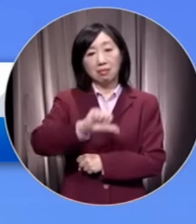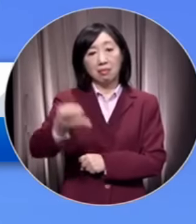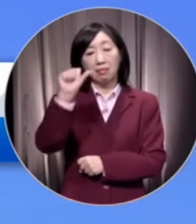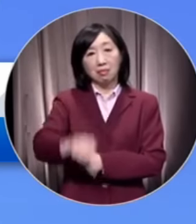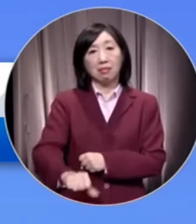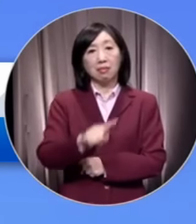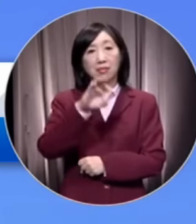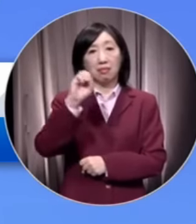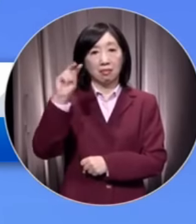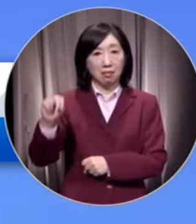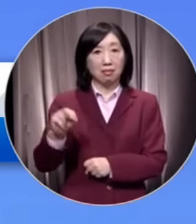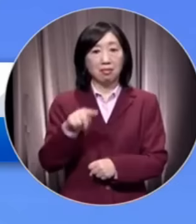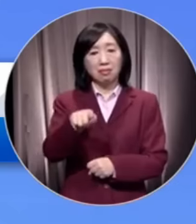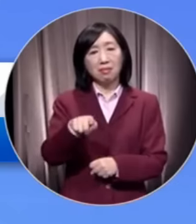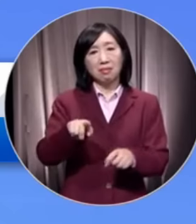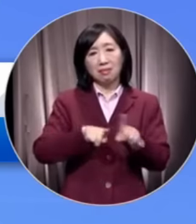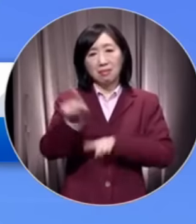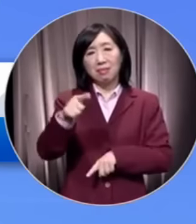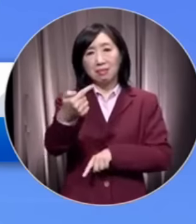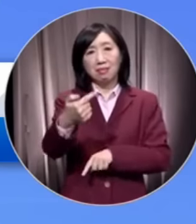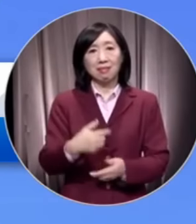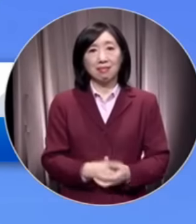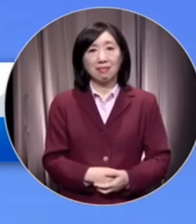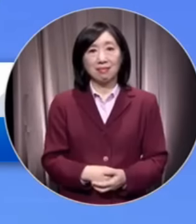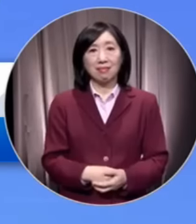5千吨。这当中的很大的差距，